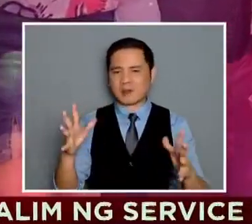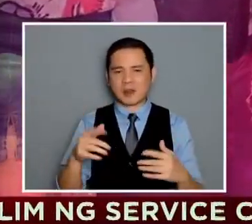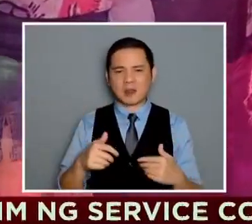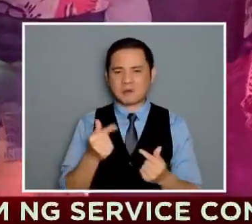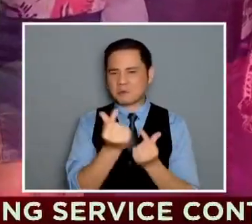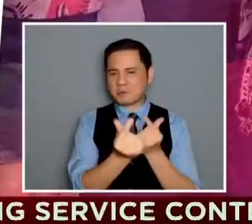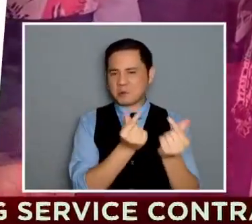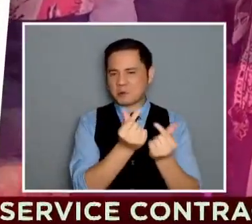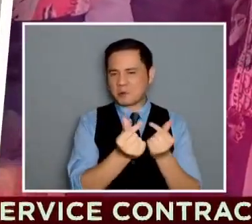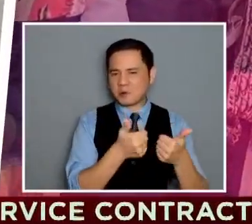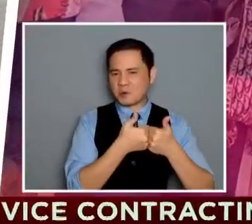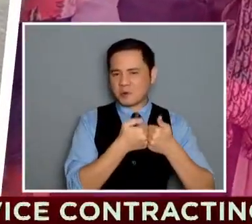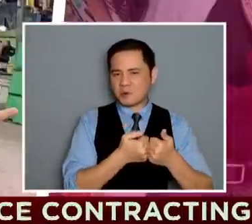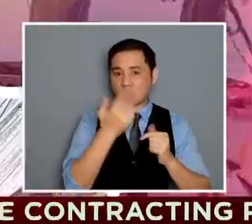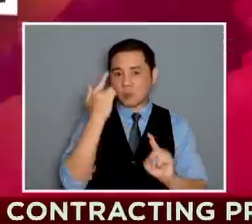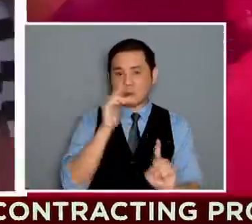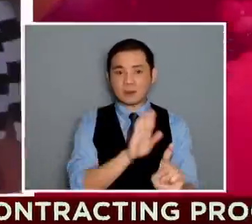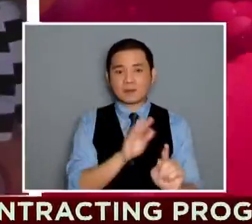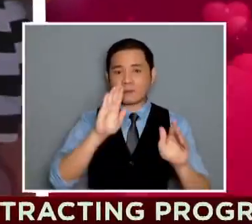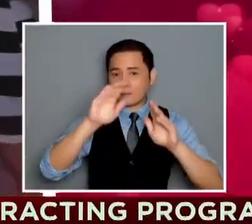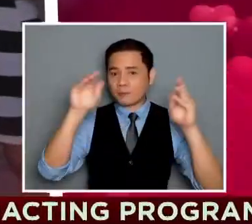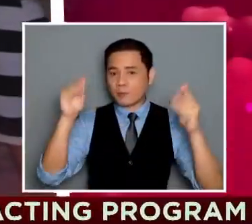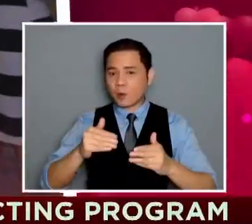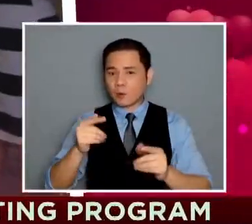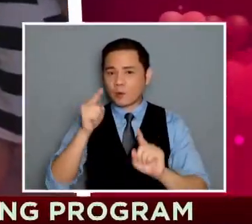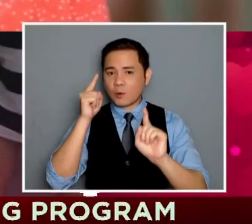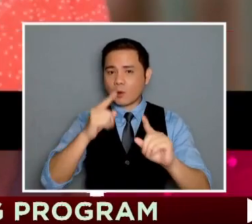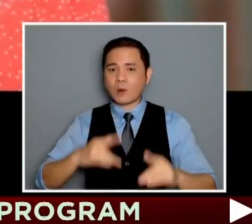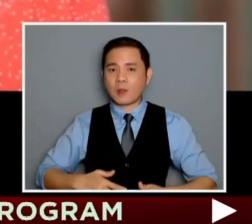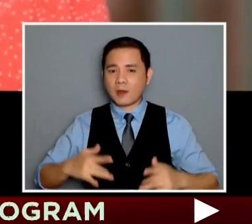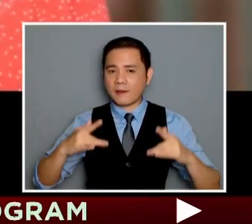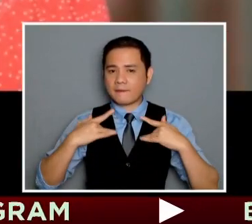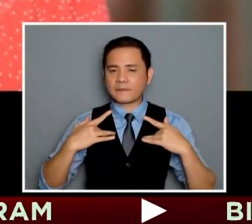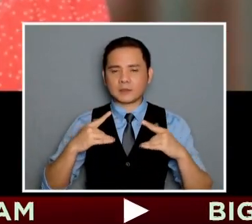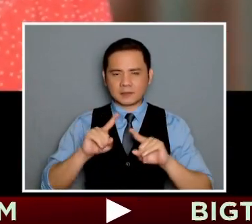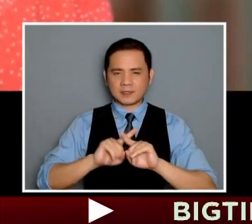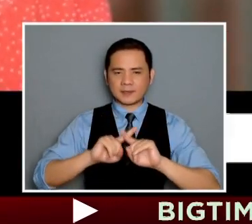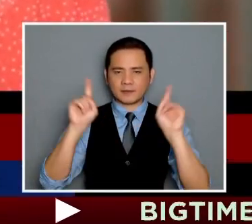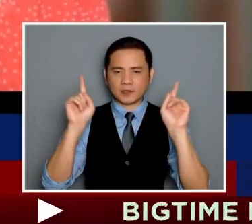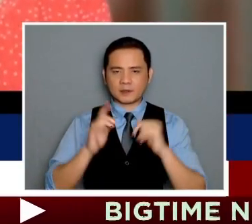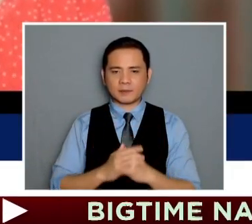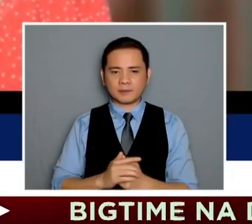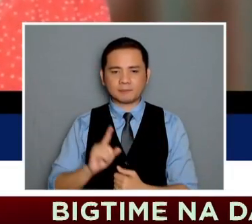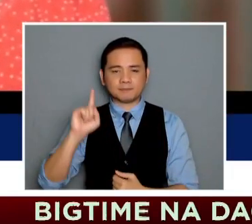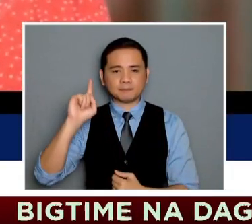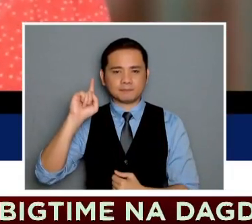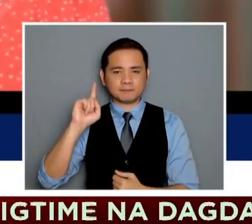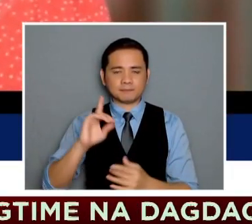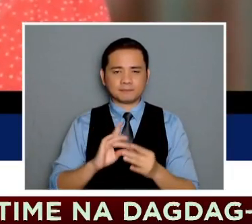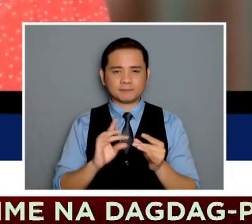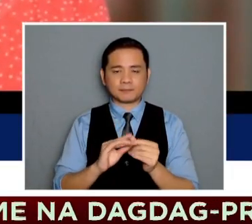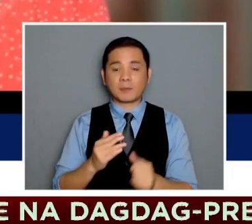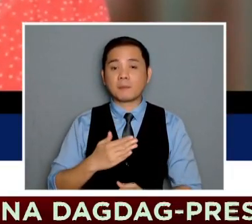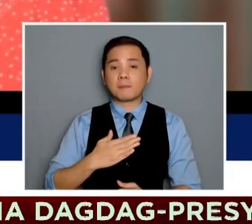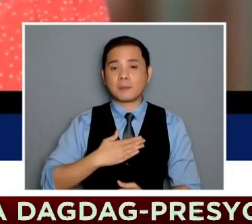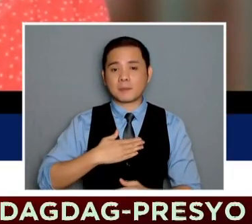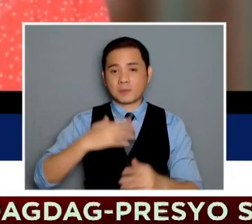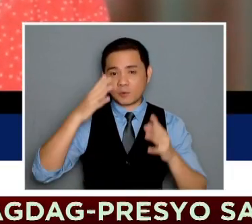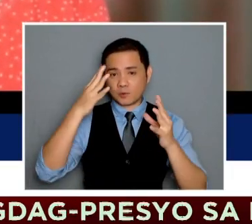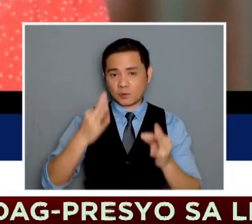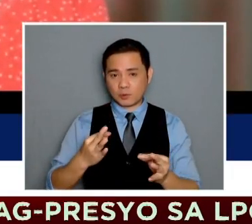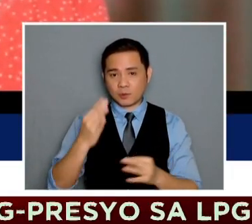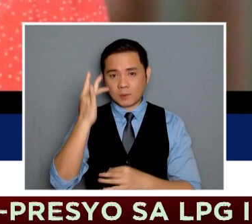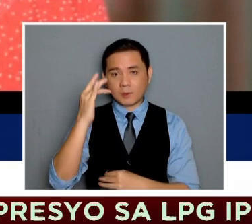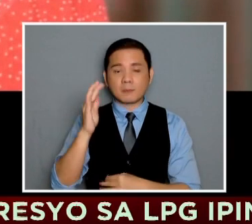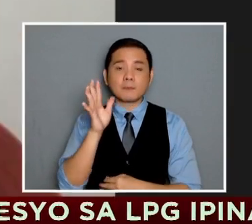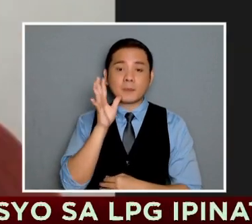dahil iba ang kanyang focus at goal sa buhay. By choice po. Kasi po si mama po, ano po